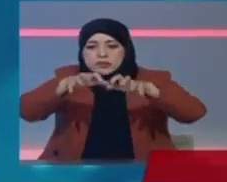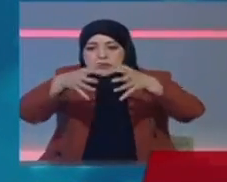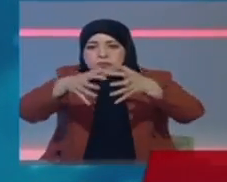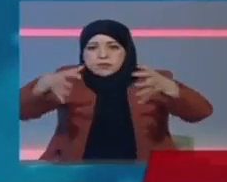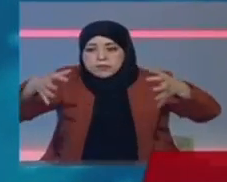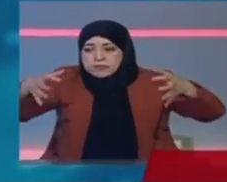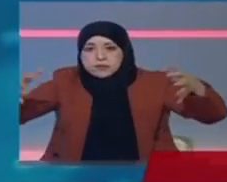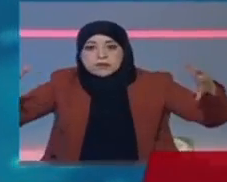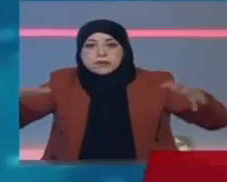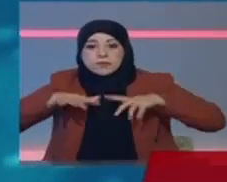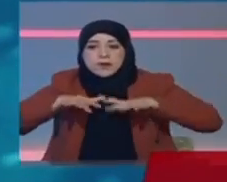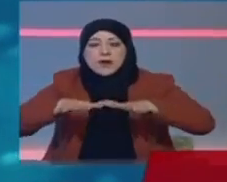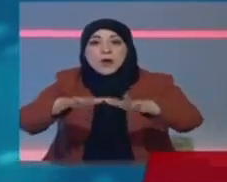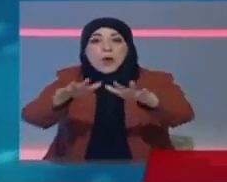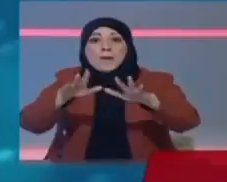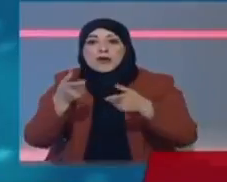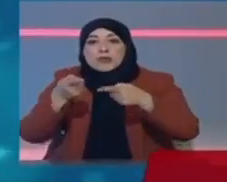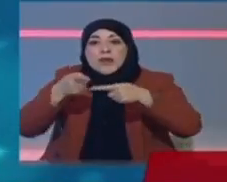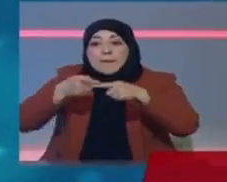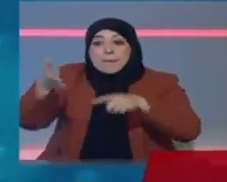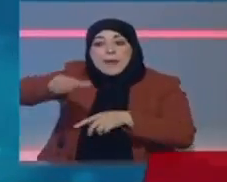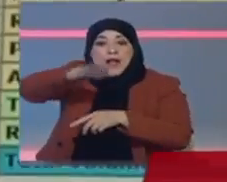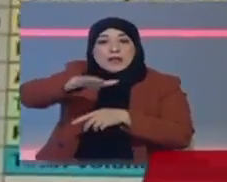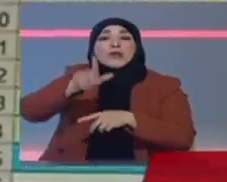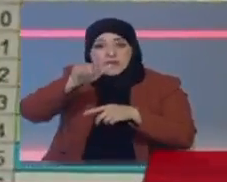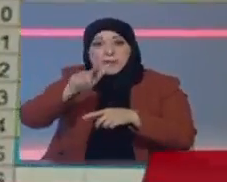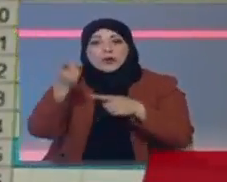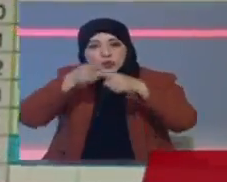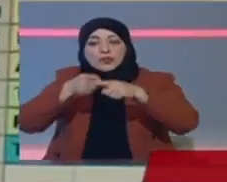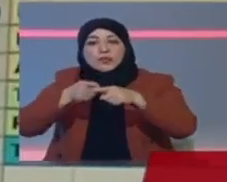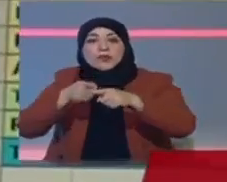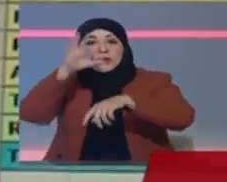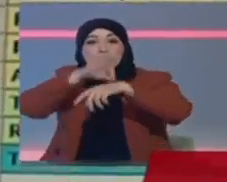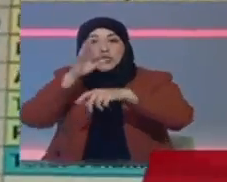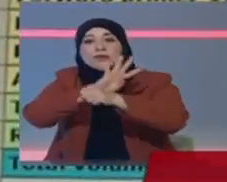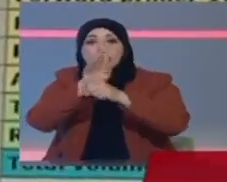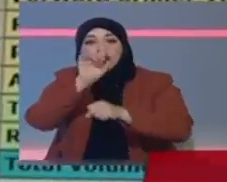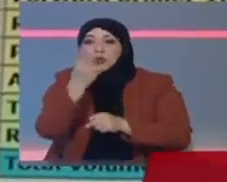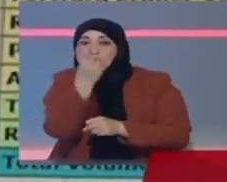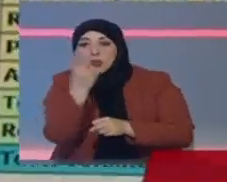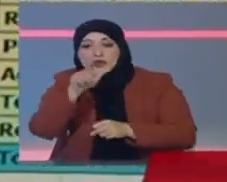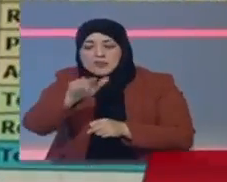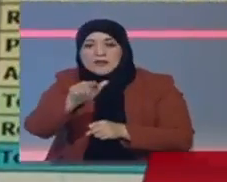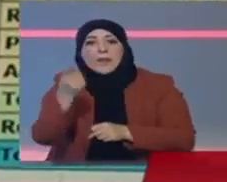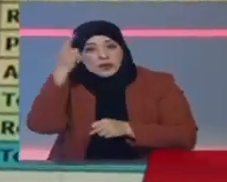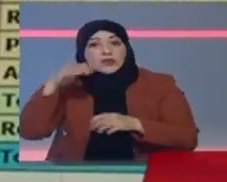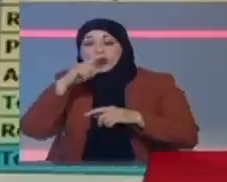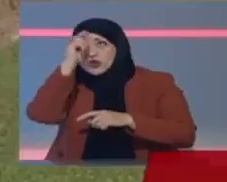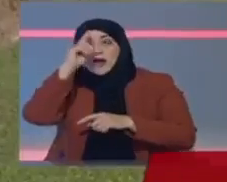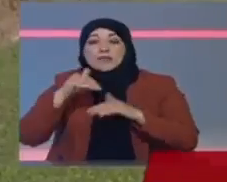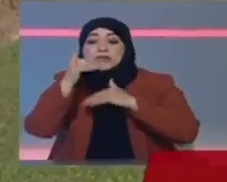الوباء واخذت حصيله ضحاياه بين وفيات ومصابين تثقل مع حديث عن ثروه منتظره في قادم